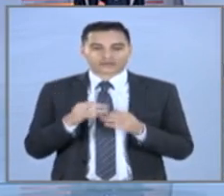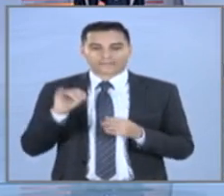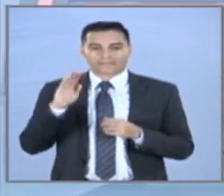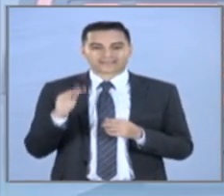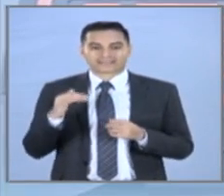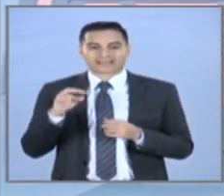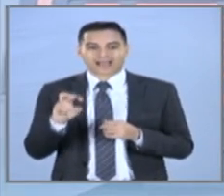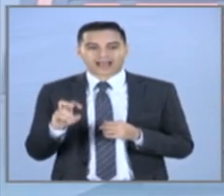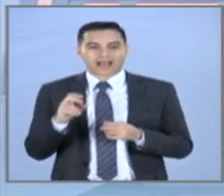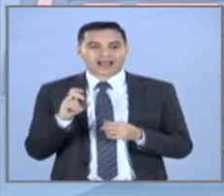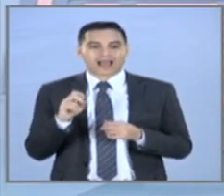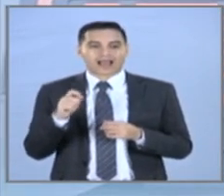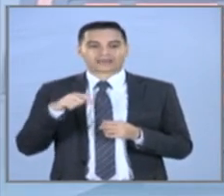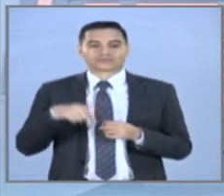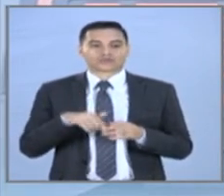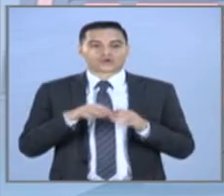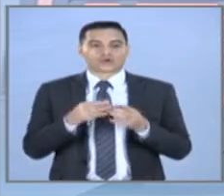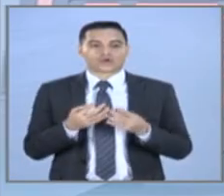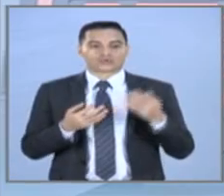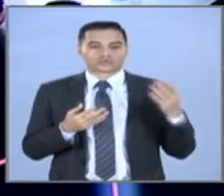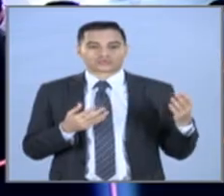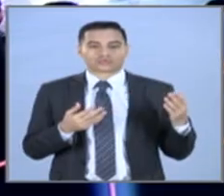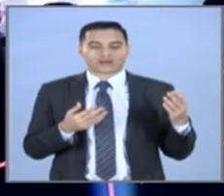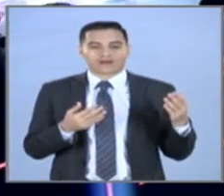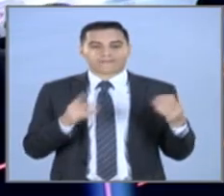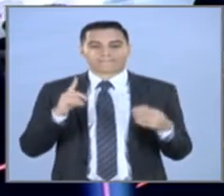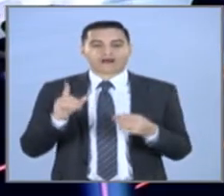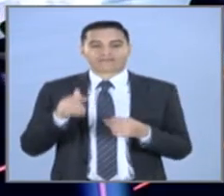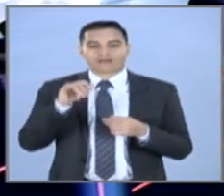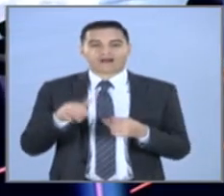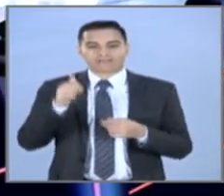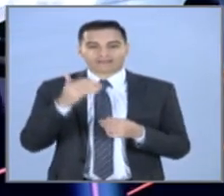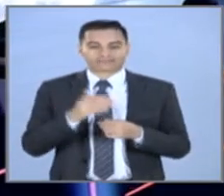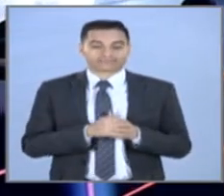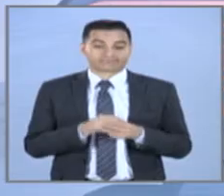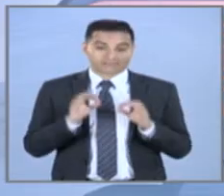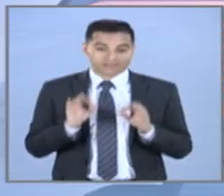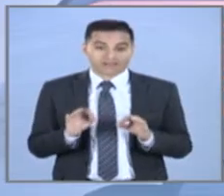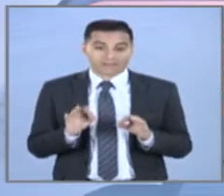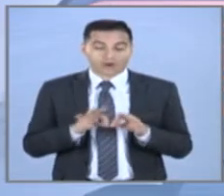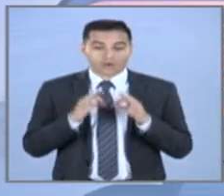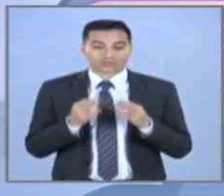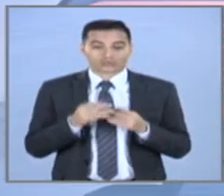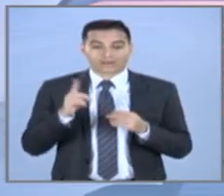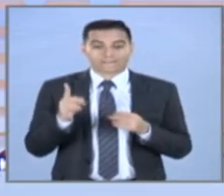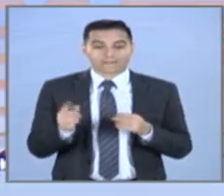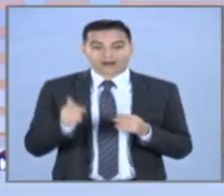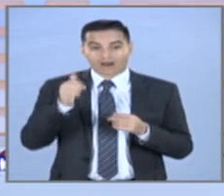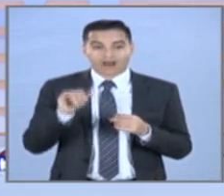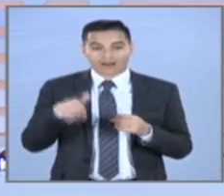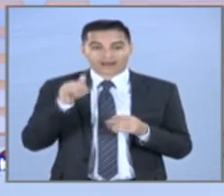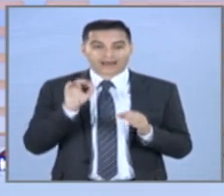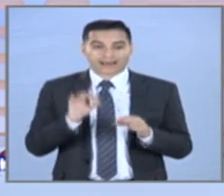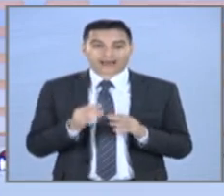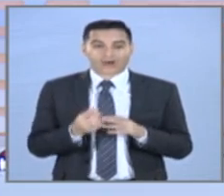مسيحة، 65 عيلة برايا. طبعاً عيلة برايا ما عندكوش